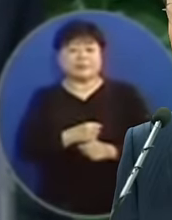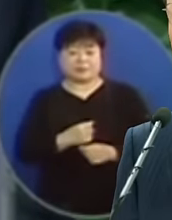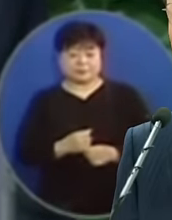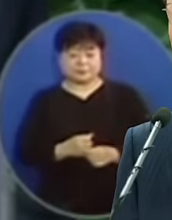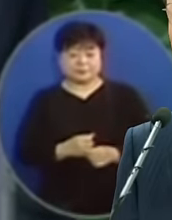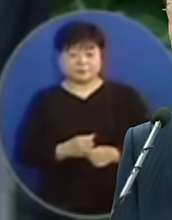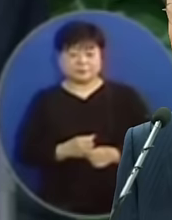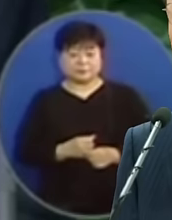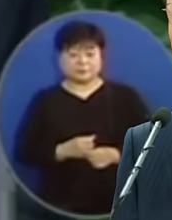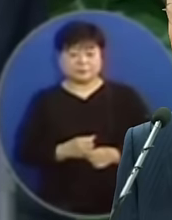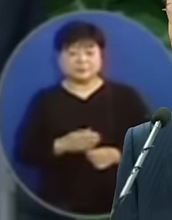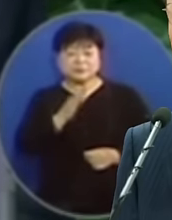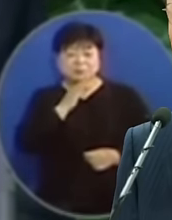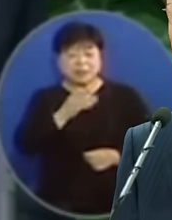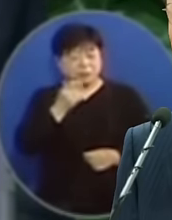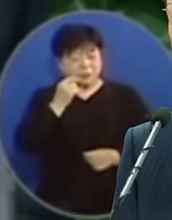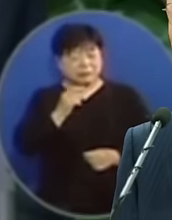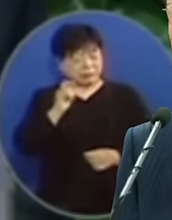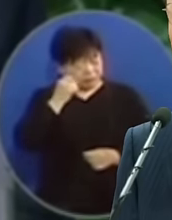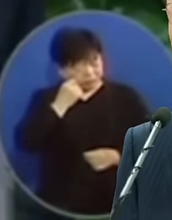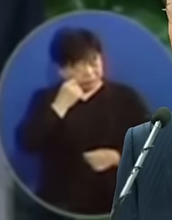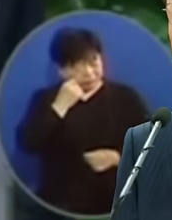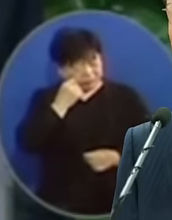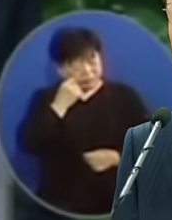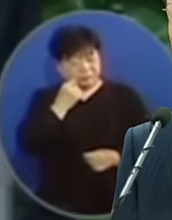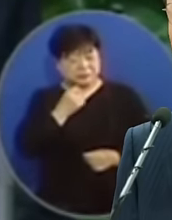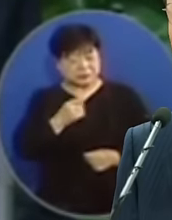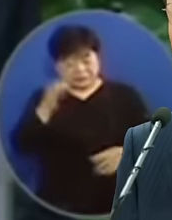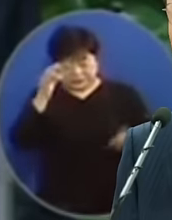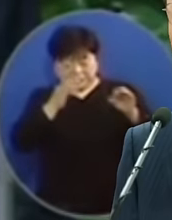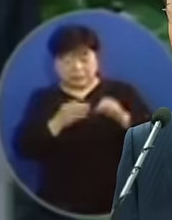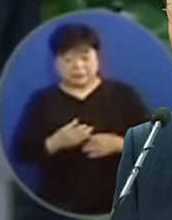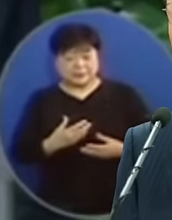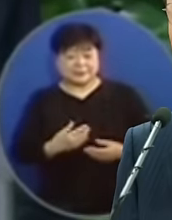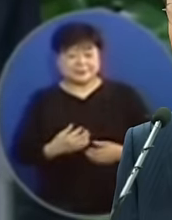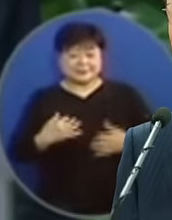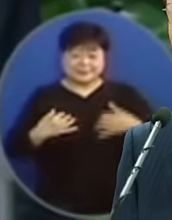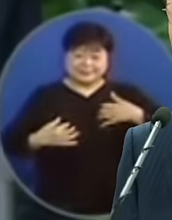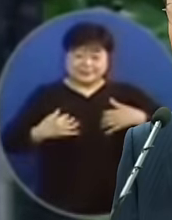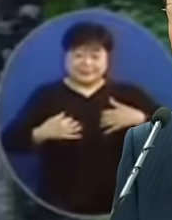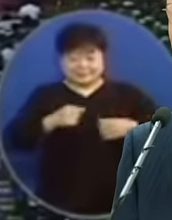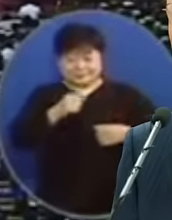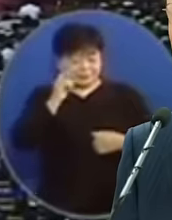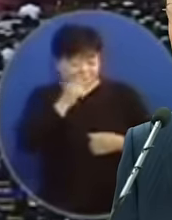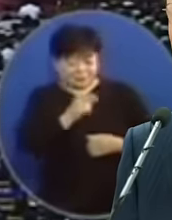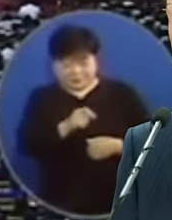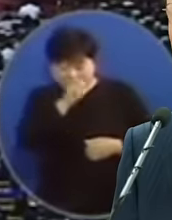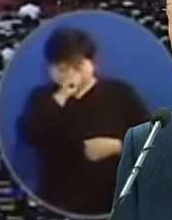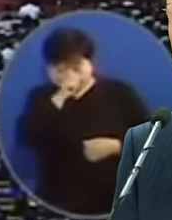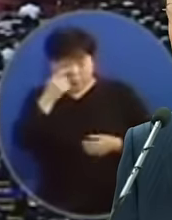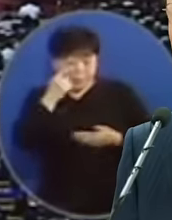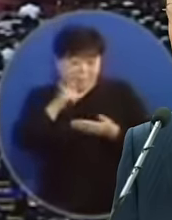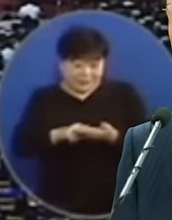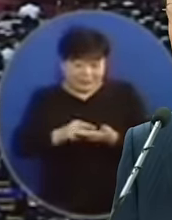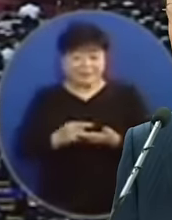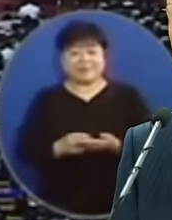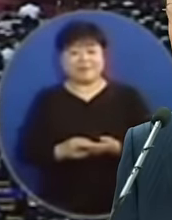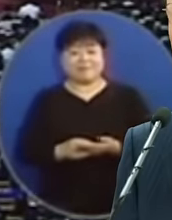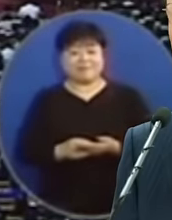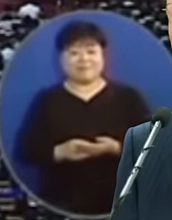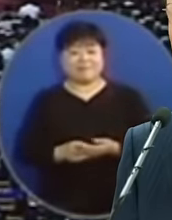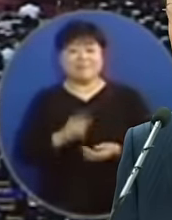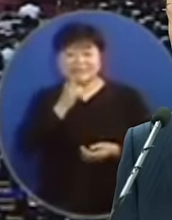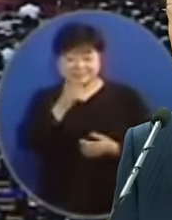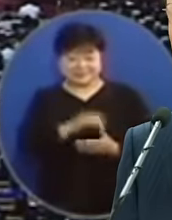것입니다. 비관론자는 모든 기회 속에서 어려움을 찾아내고 낙관론자는 모든 어려움 속에서 기회를 찾아낸다고 윈스턴